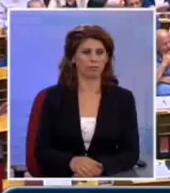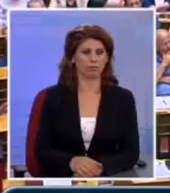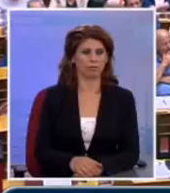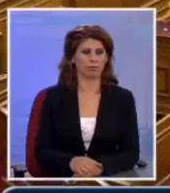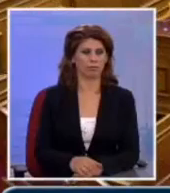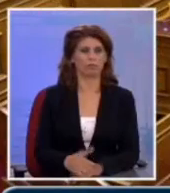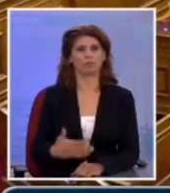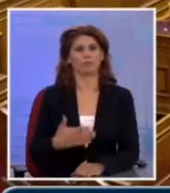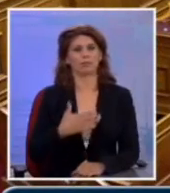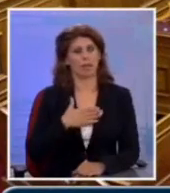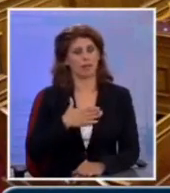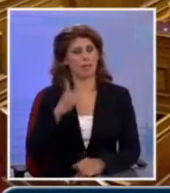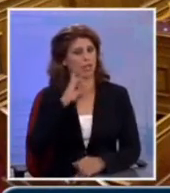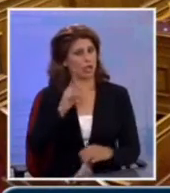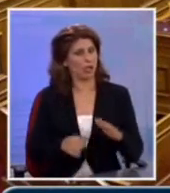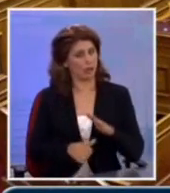Ευχαριστώ, κύριε Πρόεδρε.